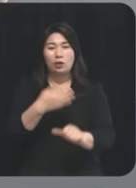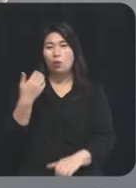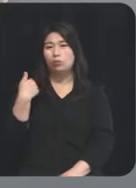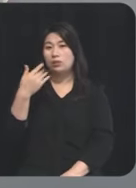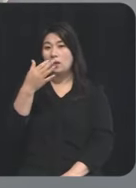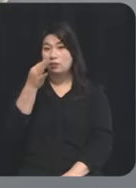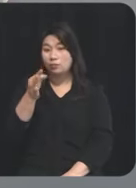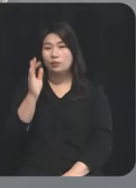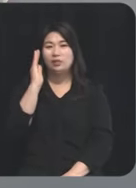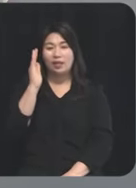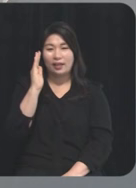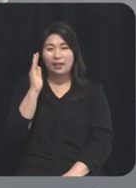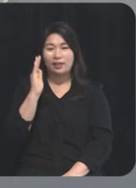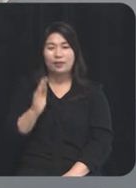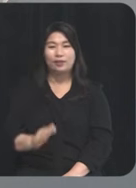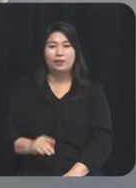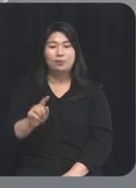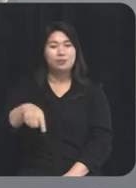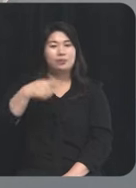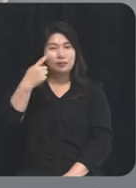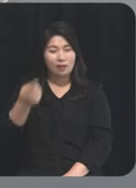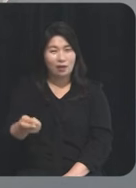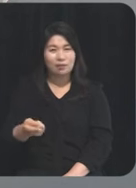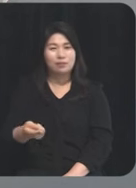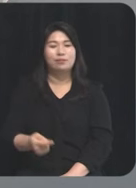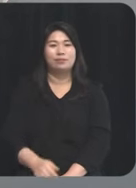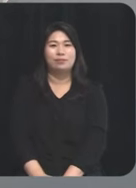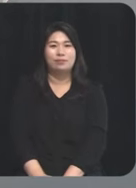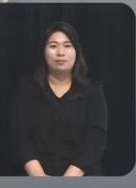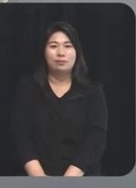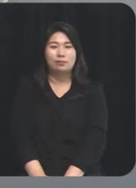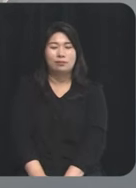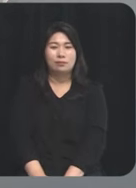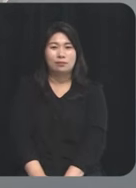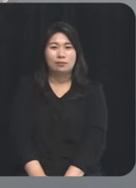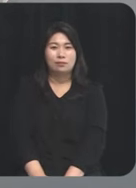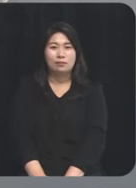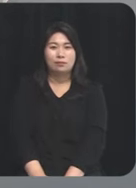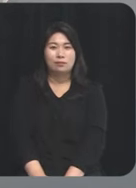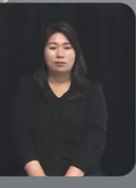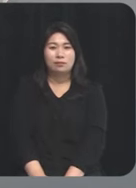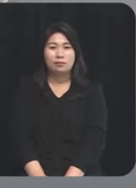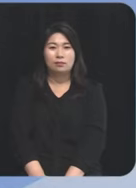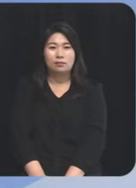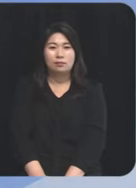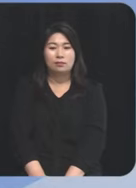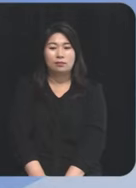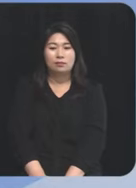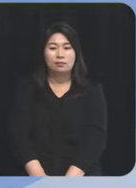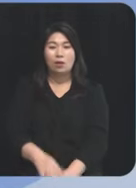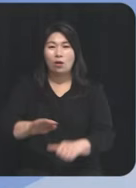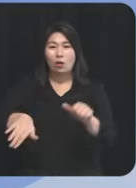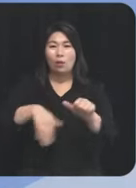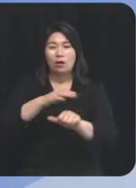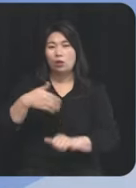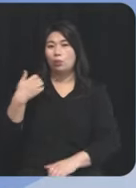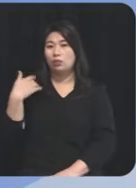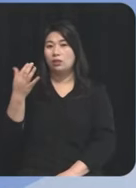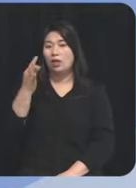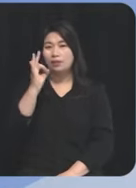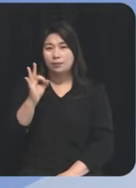관련해서 현안 질문 이어서 문대림 후보께서 발언을 해주시기 바라겠습니다. 1분 시작합니다. 네,